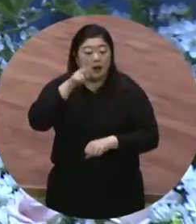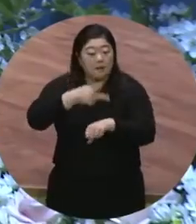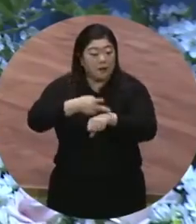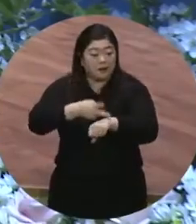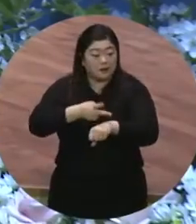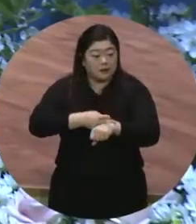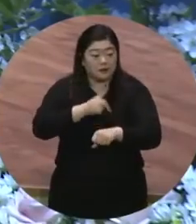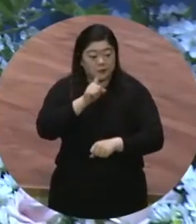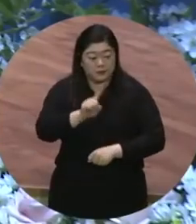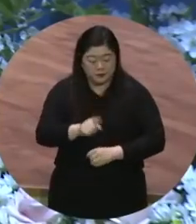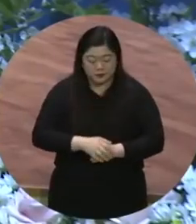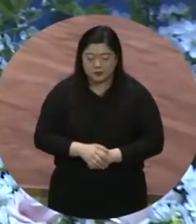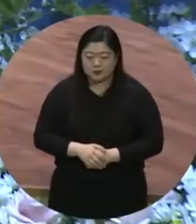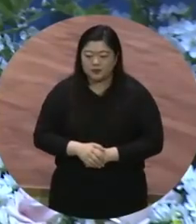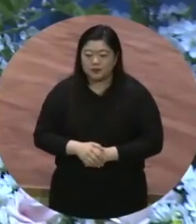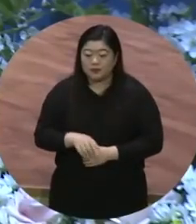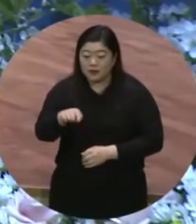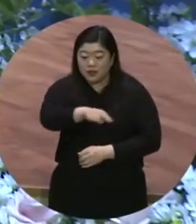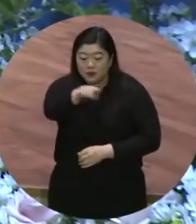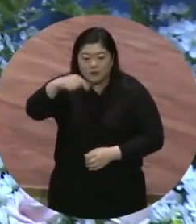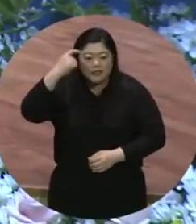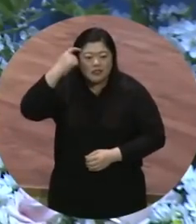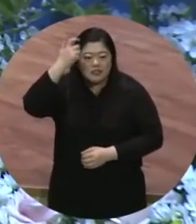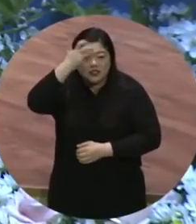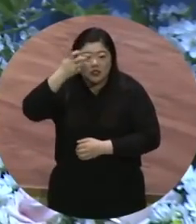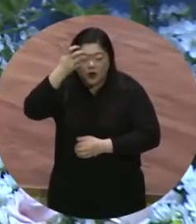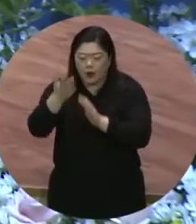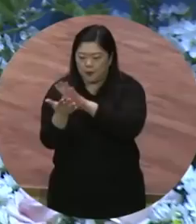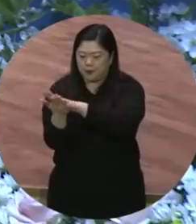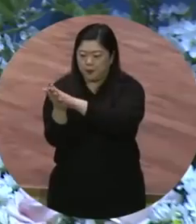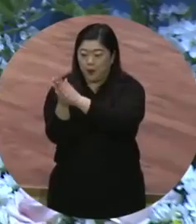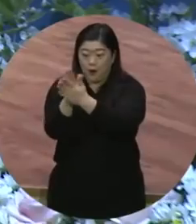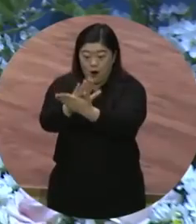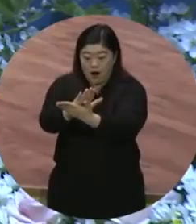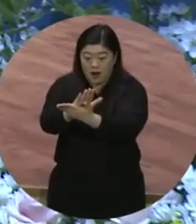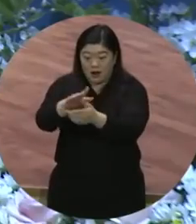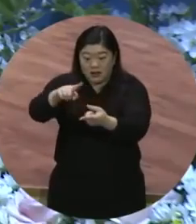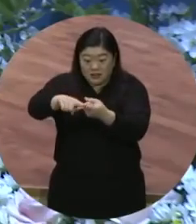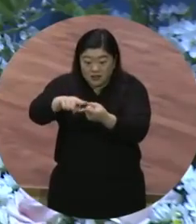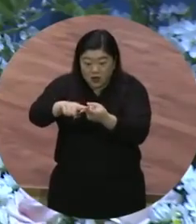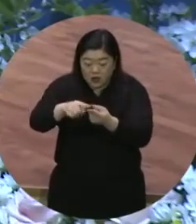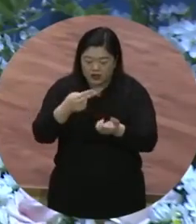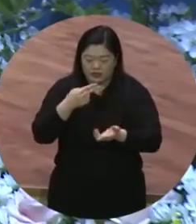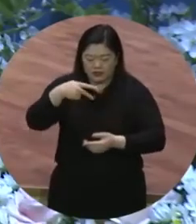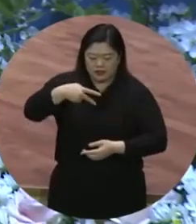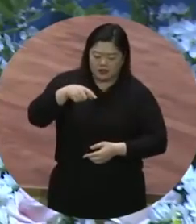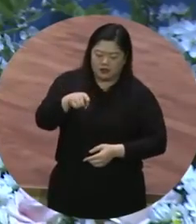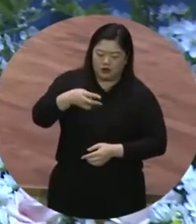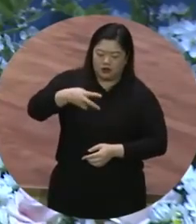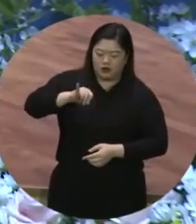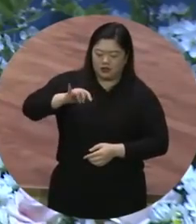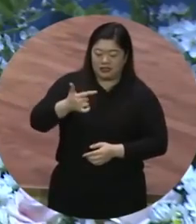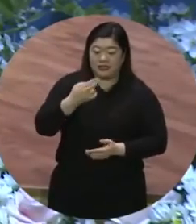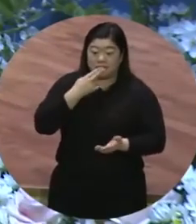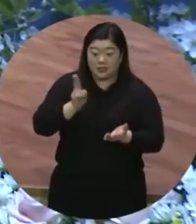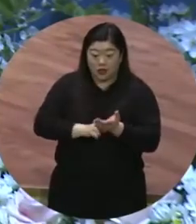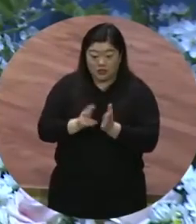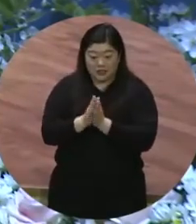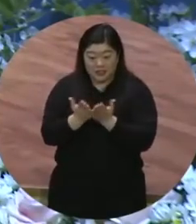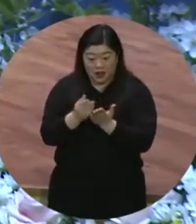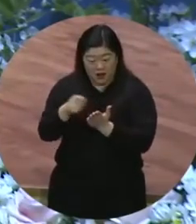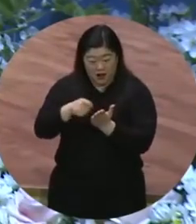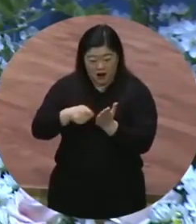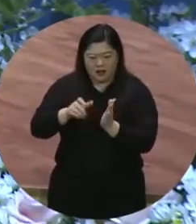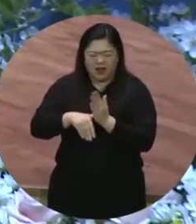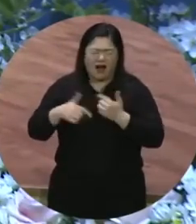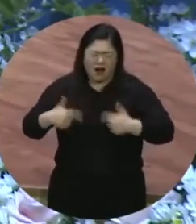이런 영적 변화의 삶에 대해서 서신서마다 아주 사실적으로 강조하고 있습니다. 그게 뭐냐? 고린도서